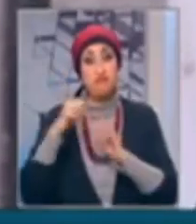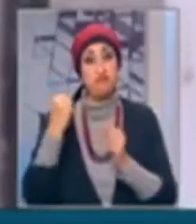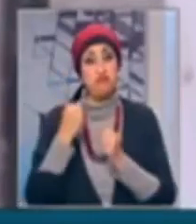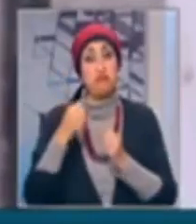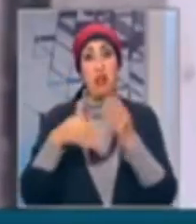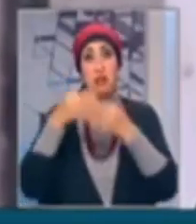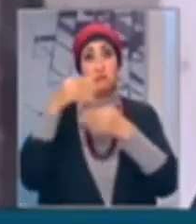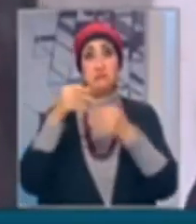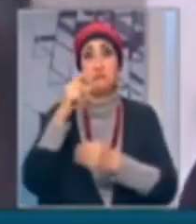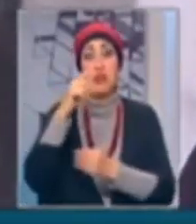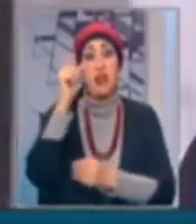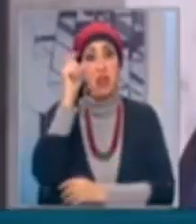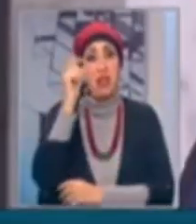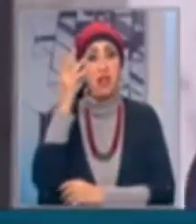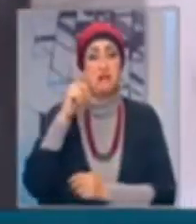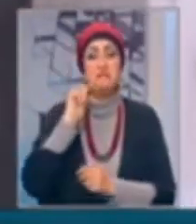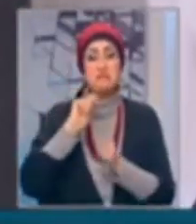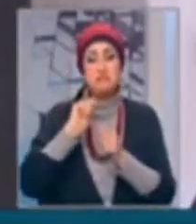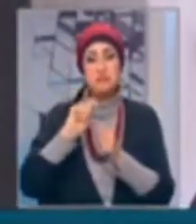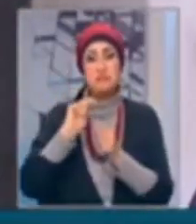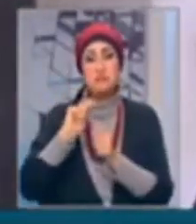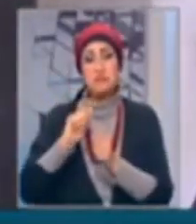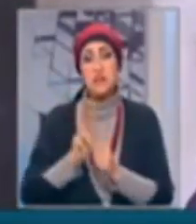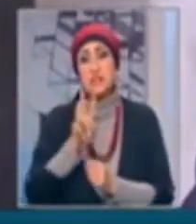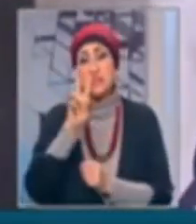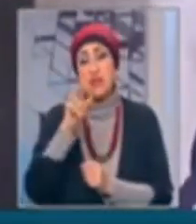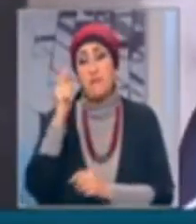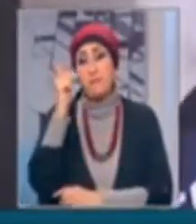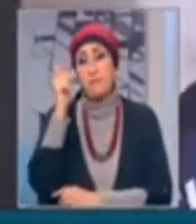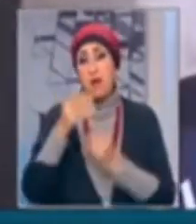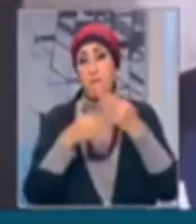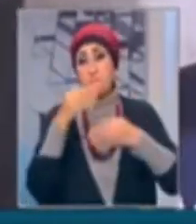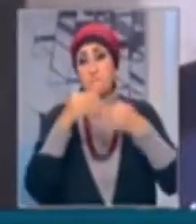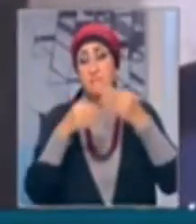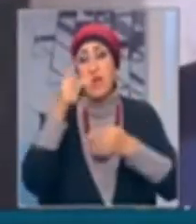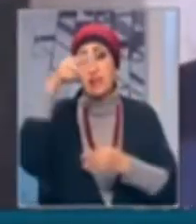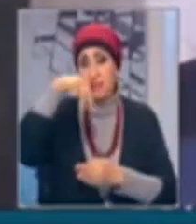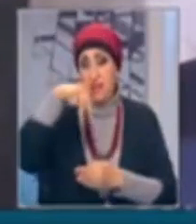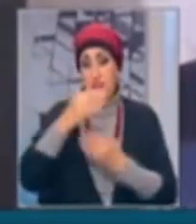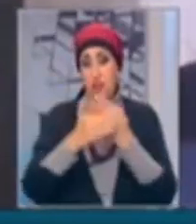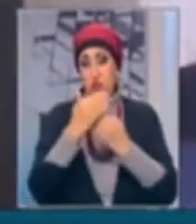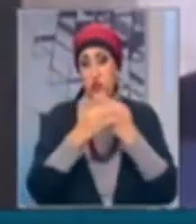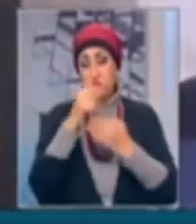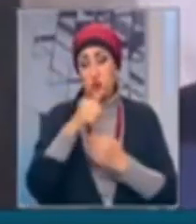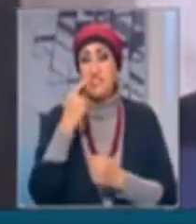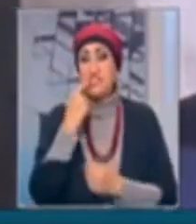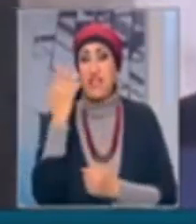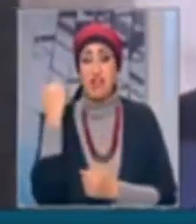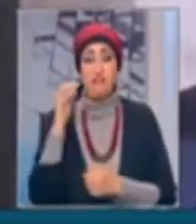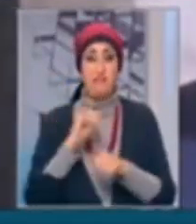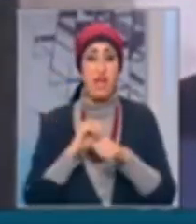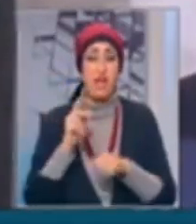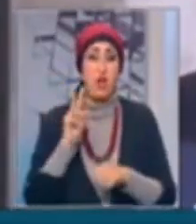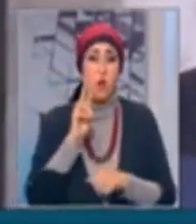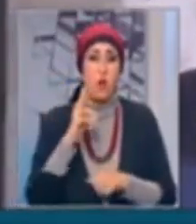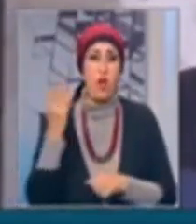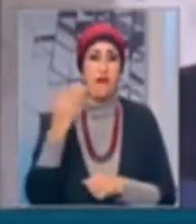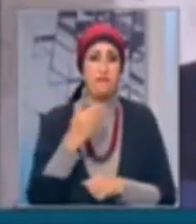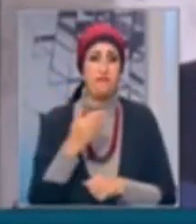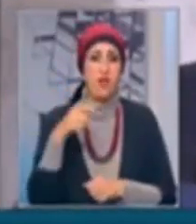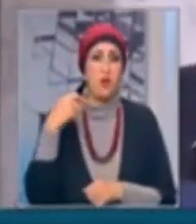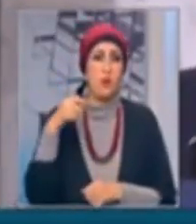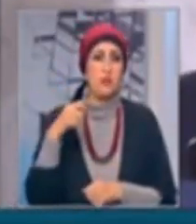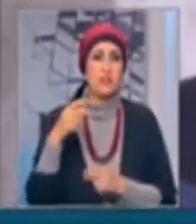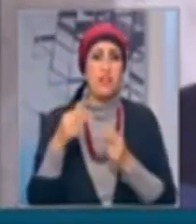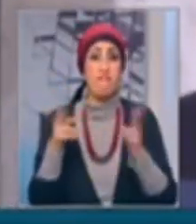اكثر من 6 مساجد خلال هذا العام، بالاضافه بنينا اكثر من 8 مساجد خلال العام الماضي. كان مش عرفنا معالي وزير الاوقاف